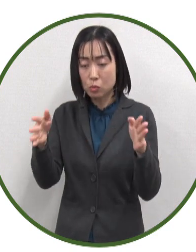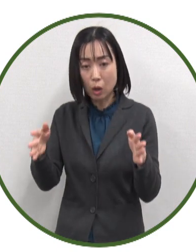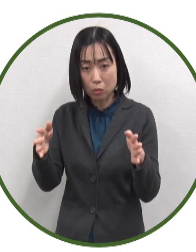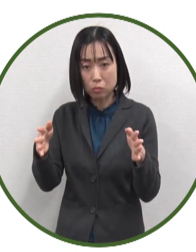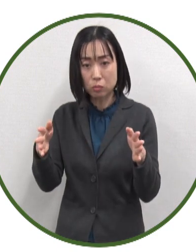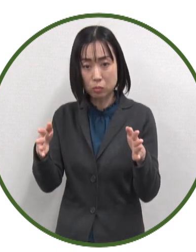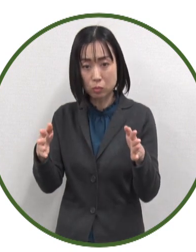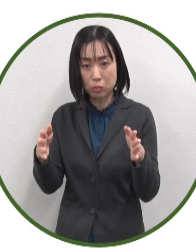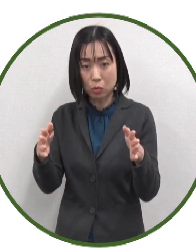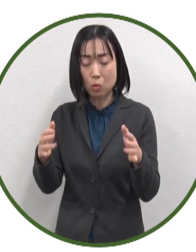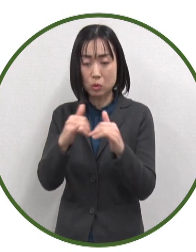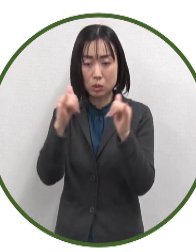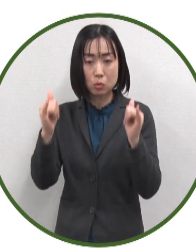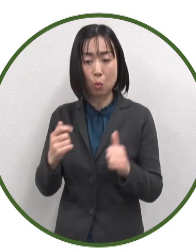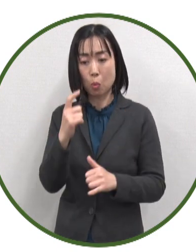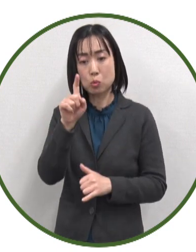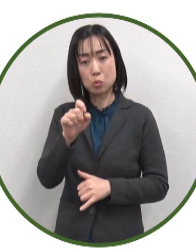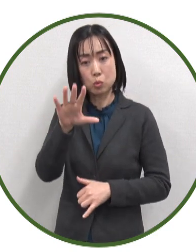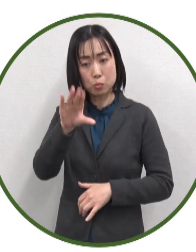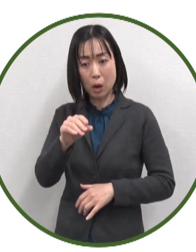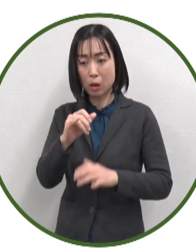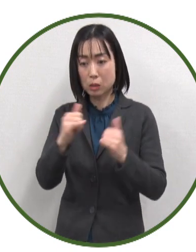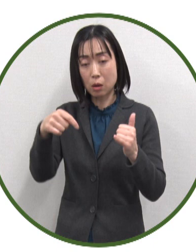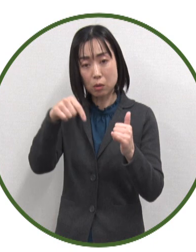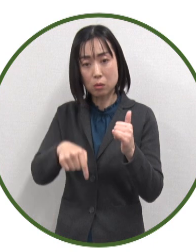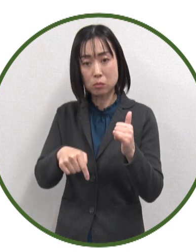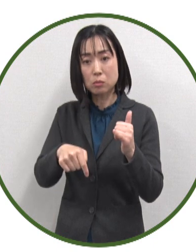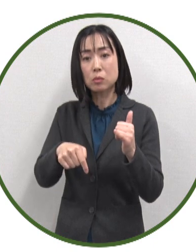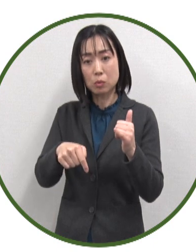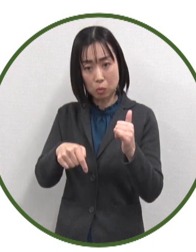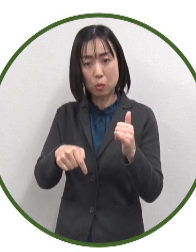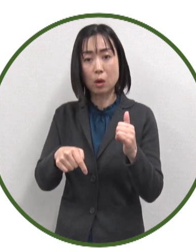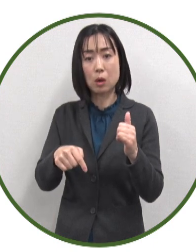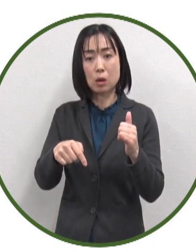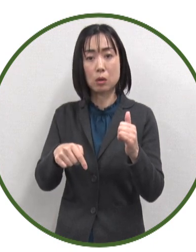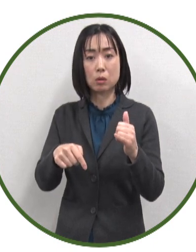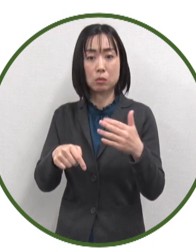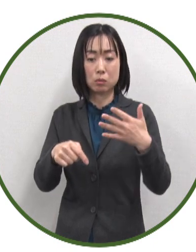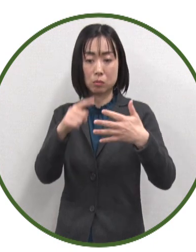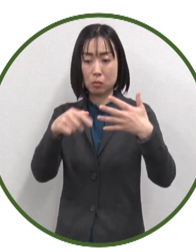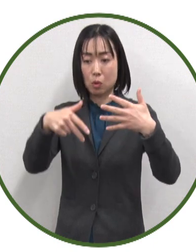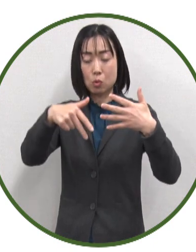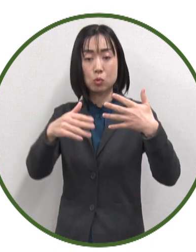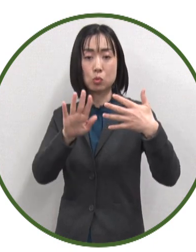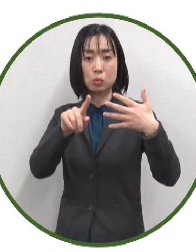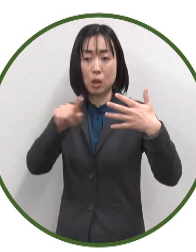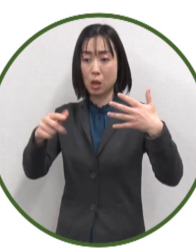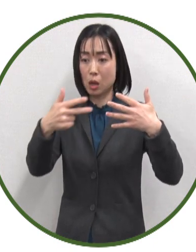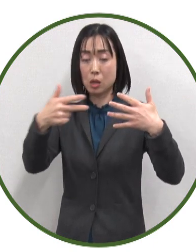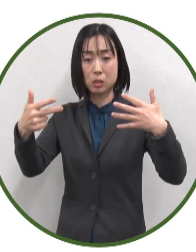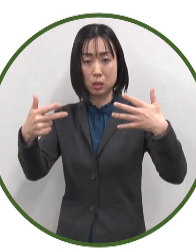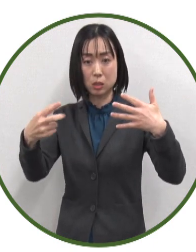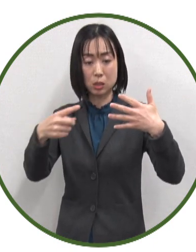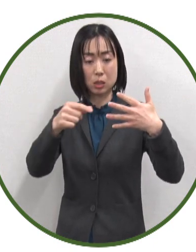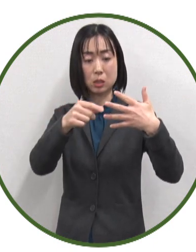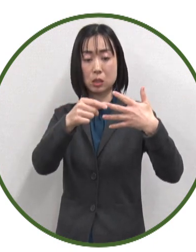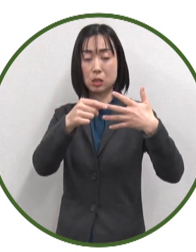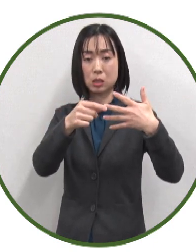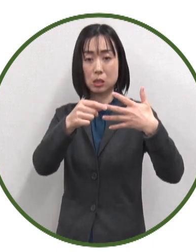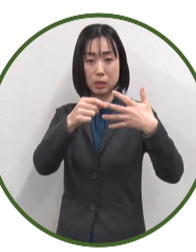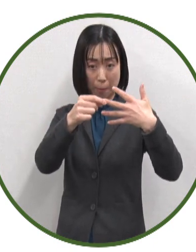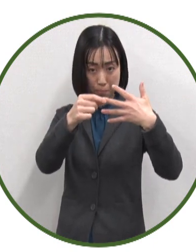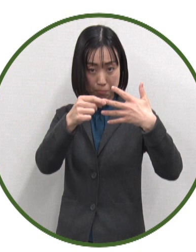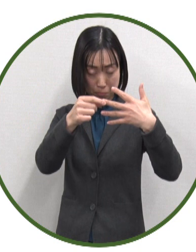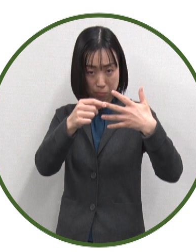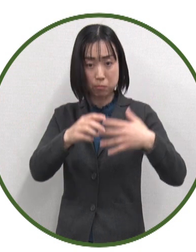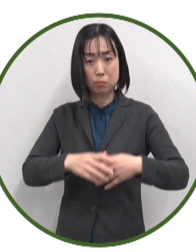口10万人あたり新規報告数がステージ3の基準である15人付近となっています。その結